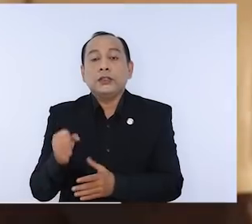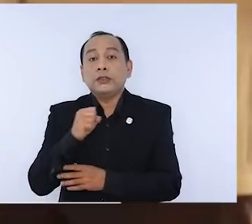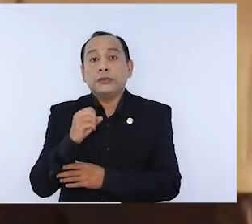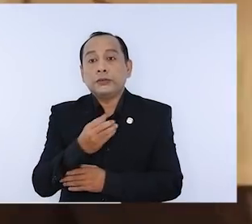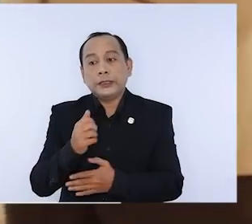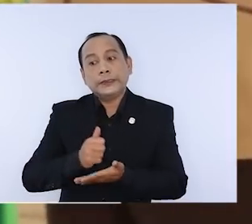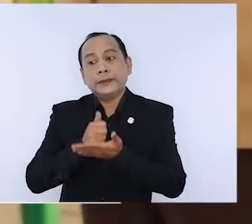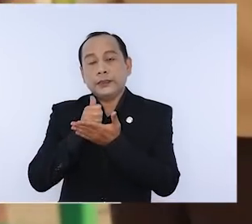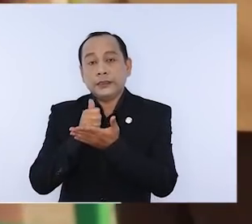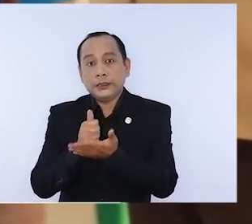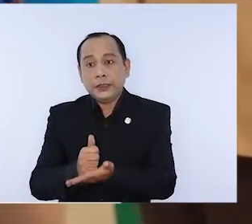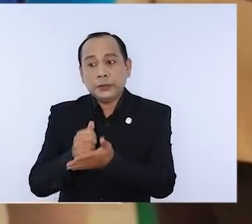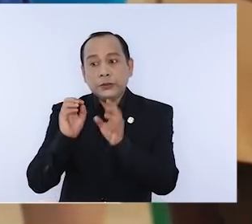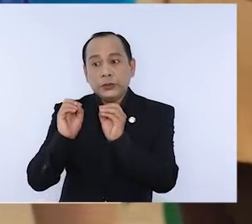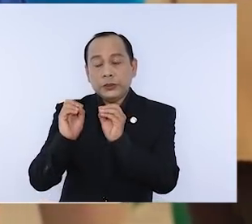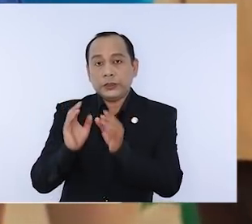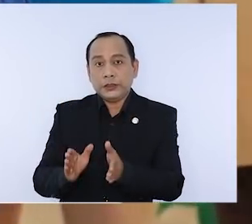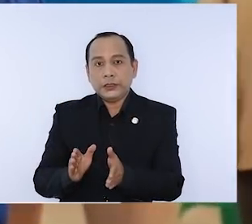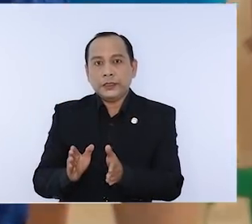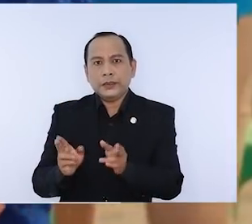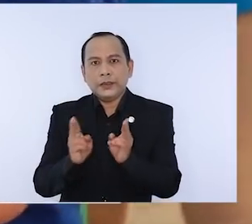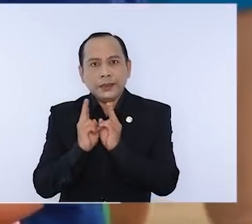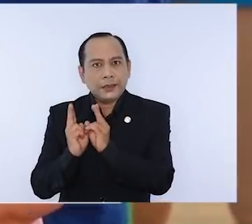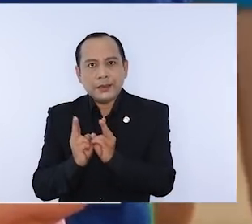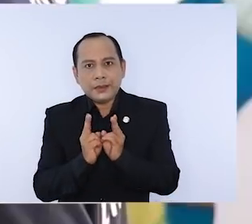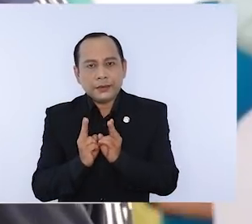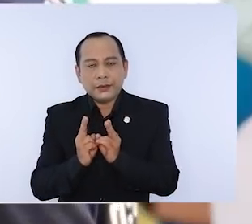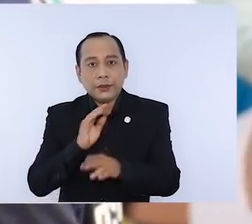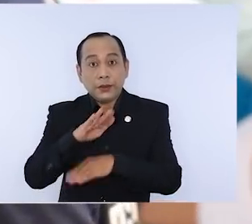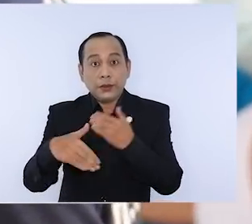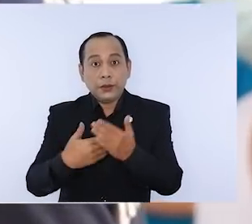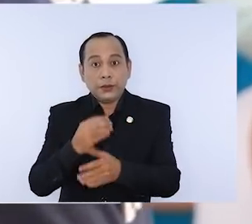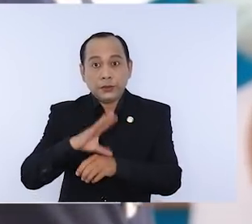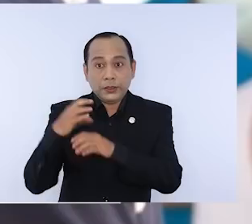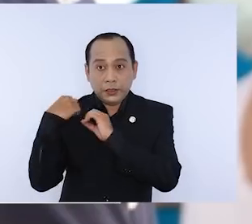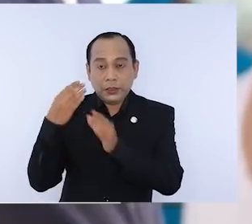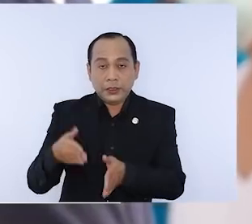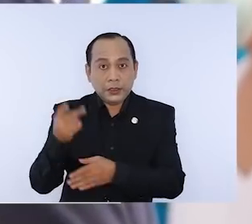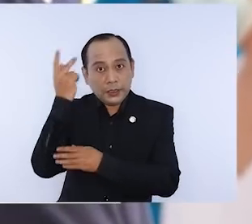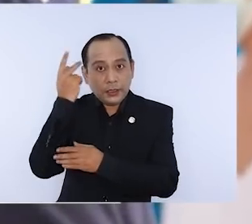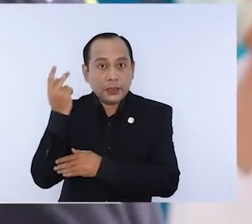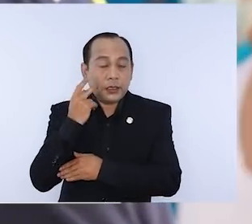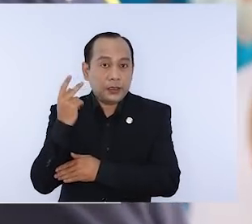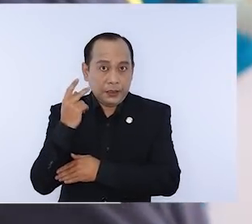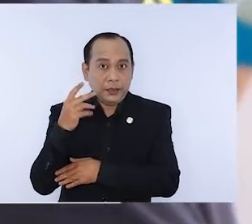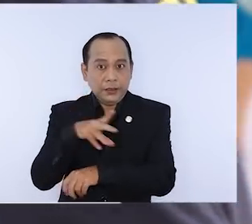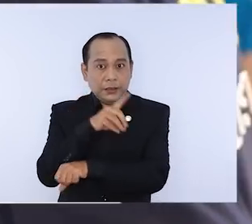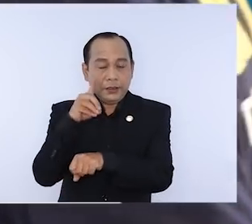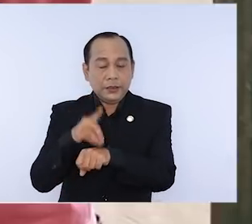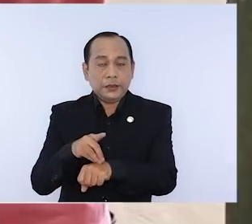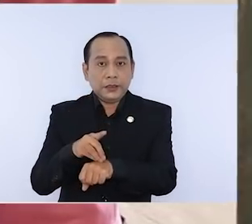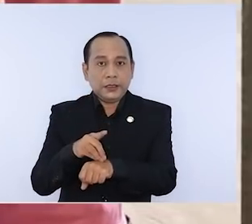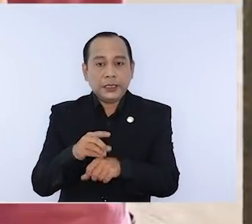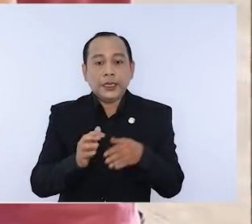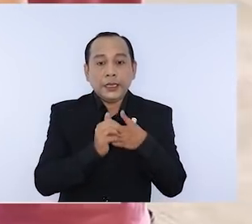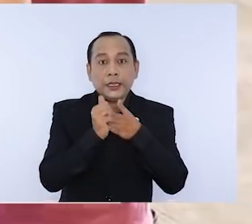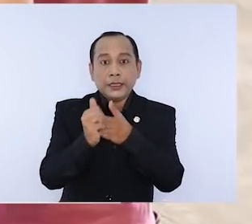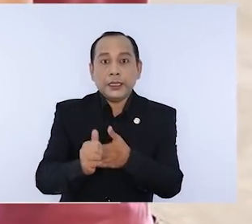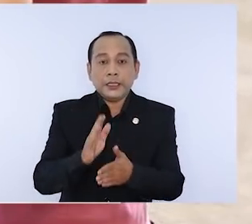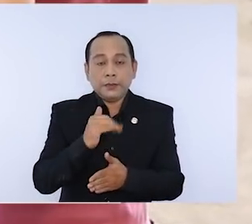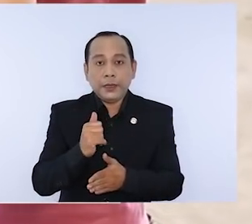makatulong sa magigiting ng mga guro ay nagkaisa ang mga may tungkulin sa kapisan ng Kadiwa ng distrito sa pangunguna